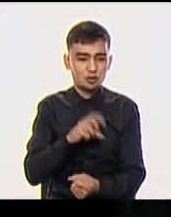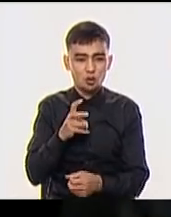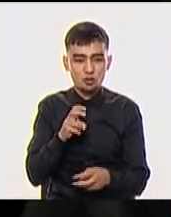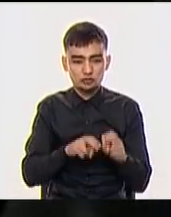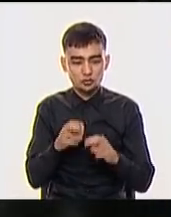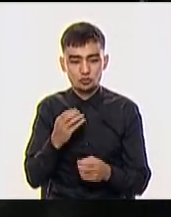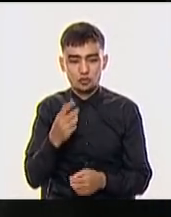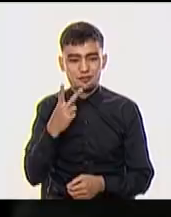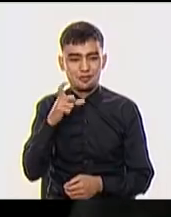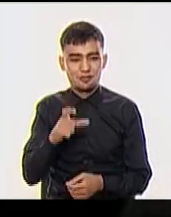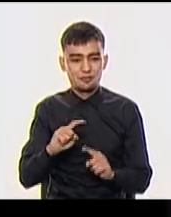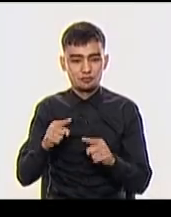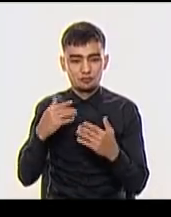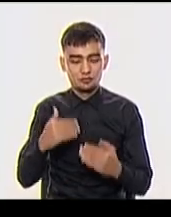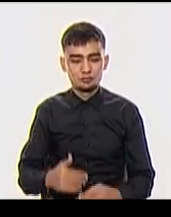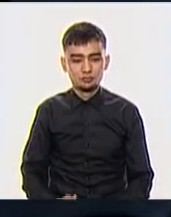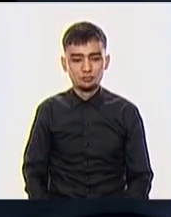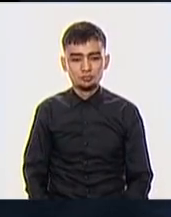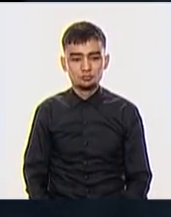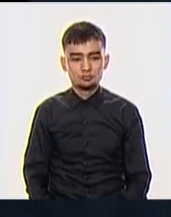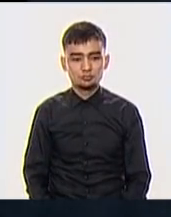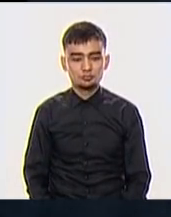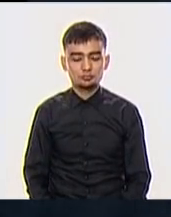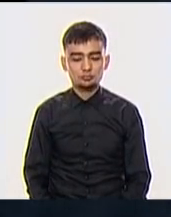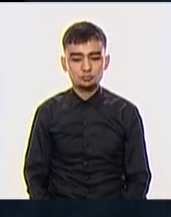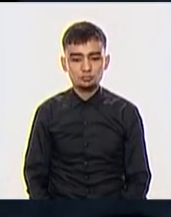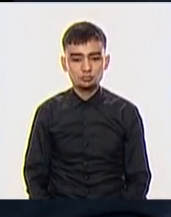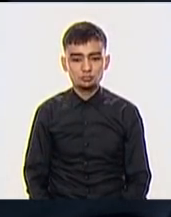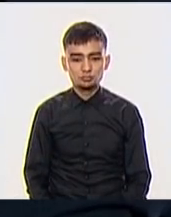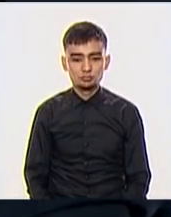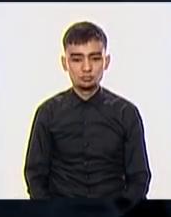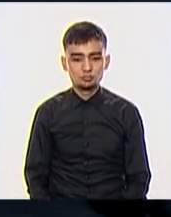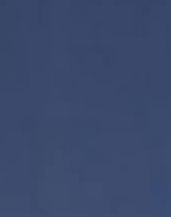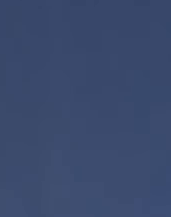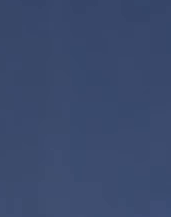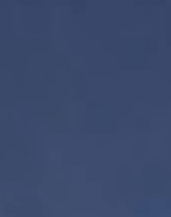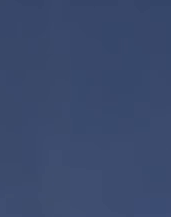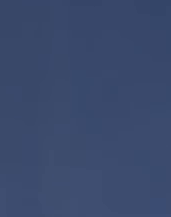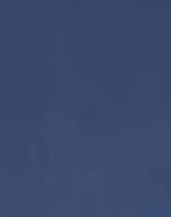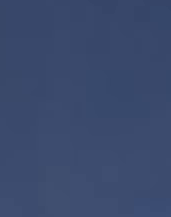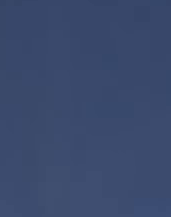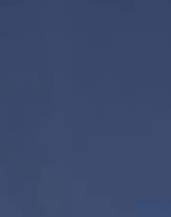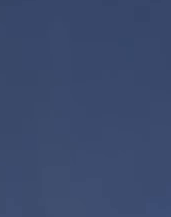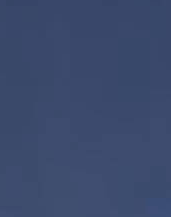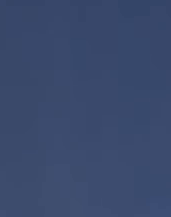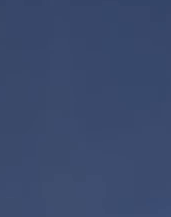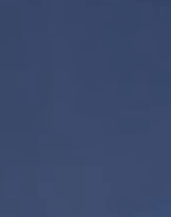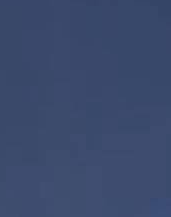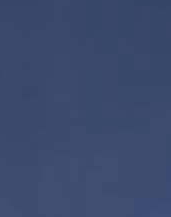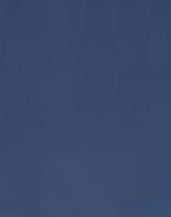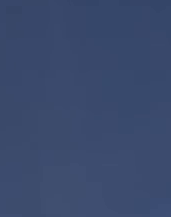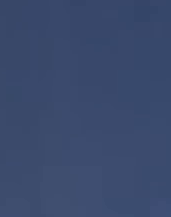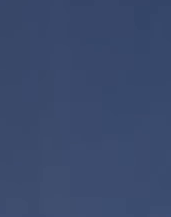тағы 2 адамды ұстады. Ирина Савичан, Зарина Булхаиров, Информ Бюро, Алматы. Тікелей эфирлер, оқиға